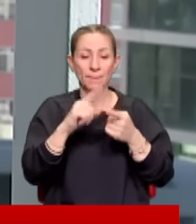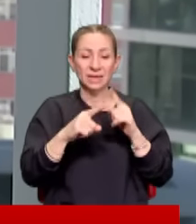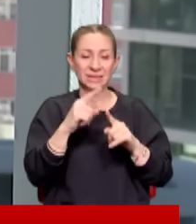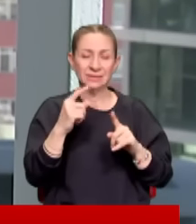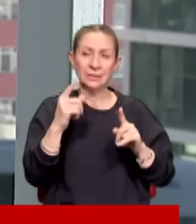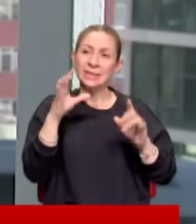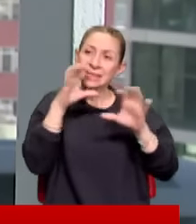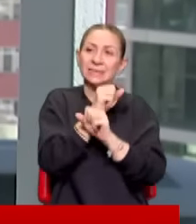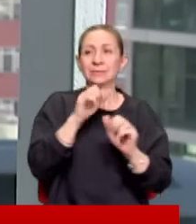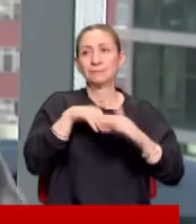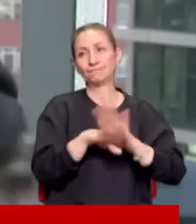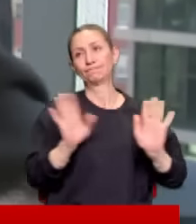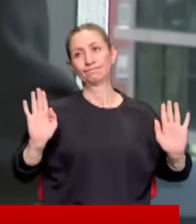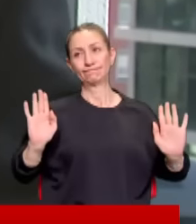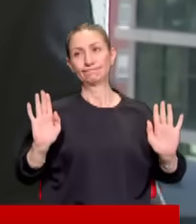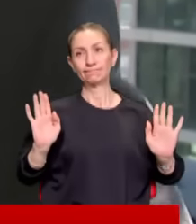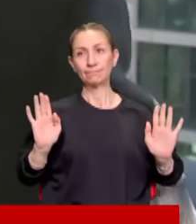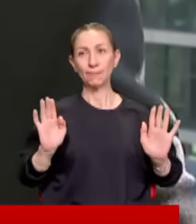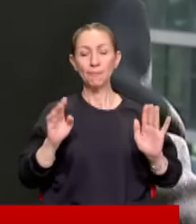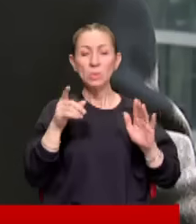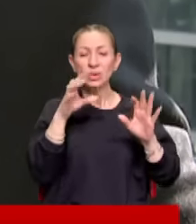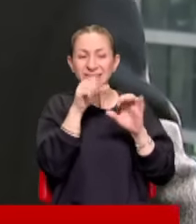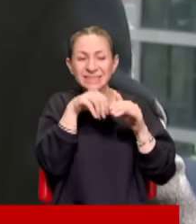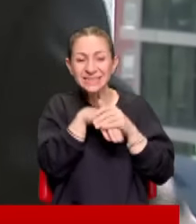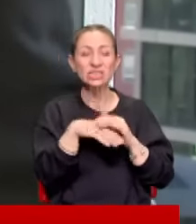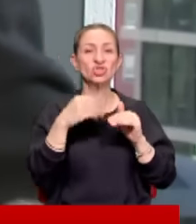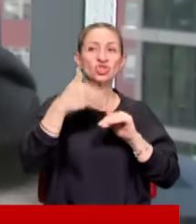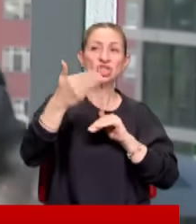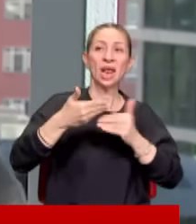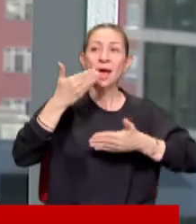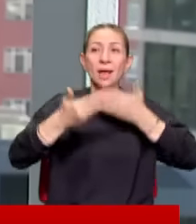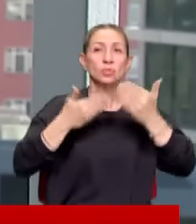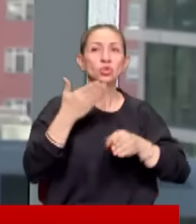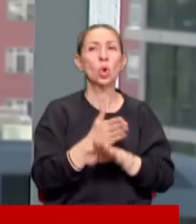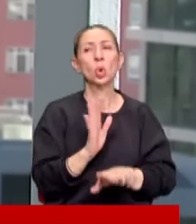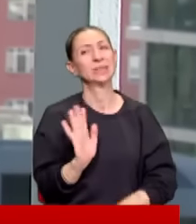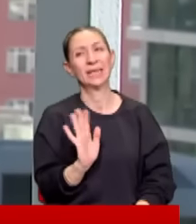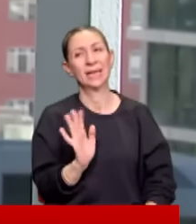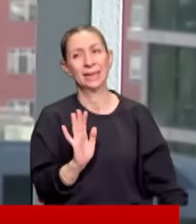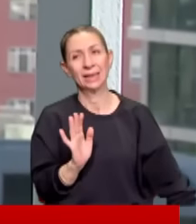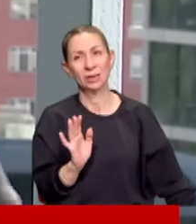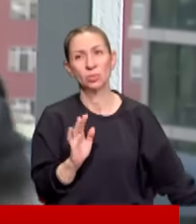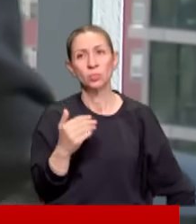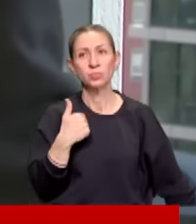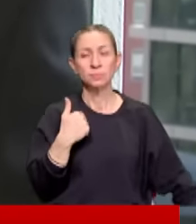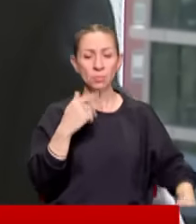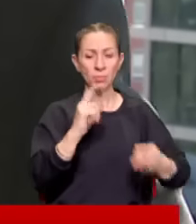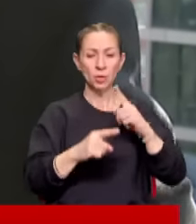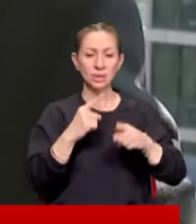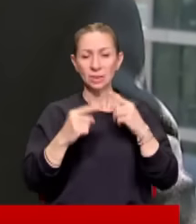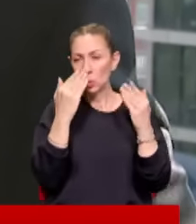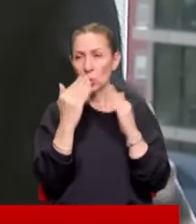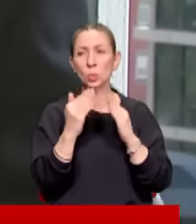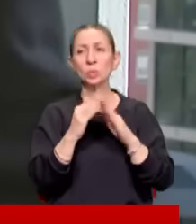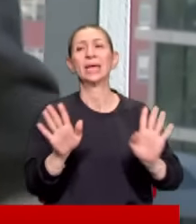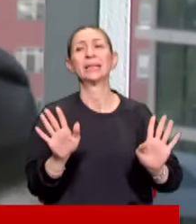mahremi. Mahremdeki hususların dışarıya aktarılmasını da çok doğru bulmuyor. Bu bizim siyaset tarzımızda da